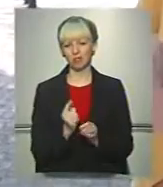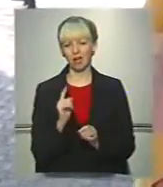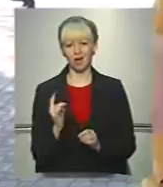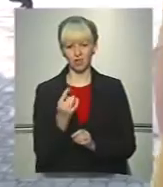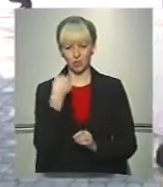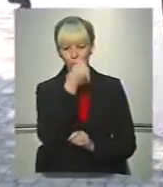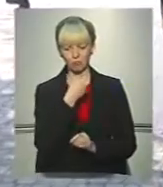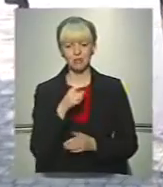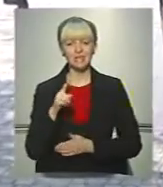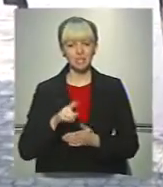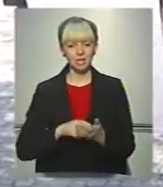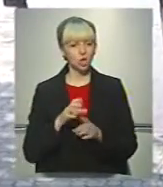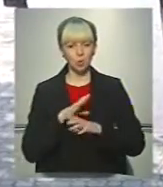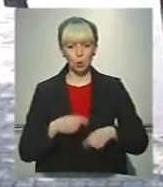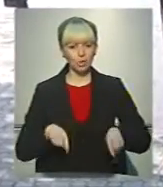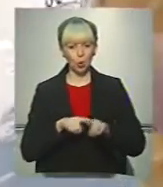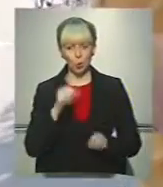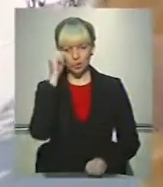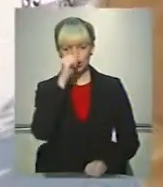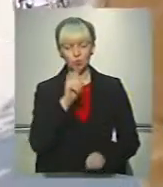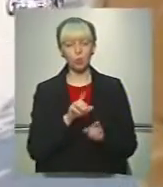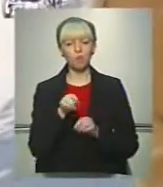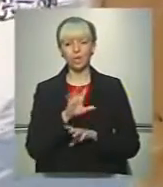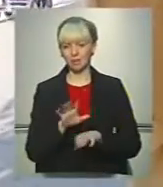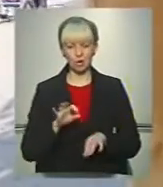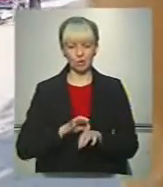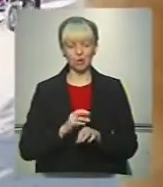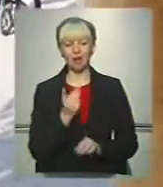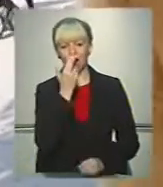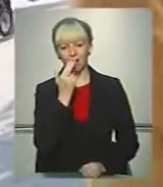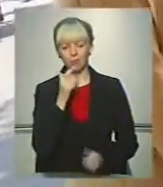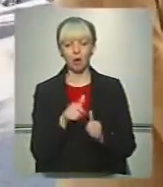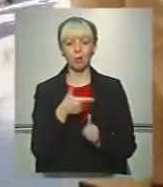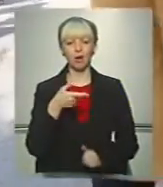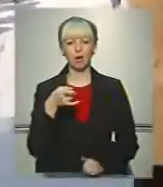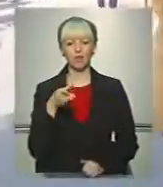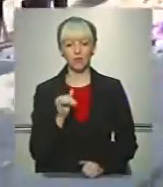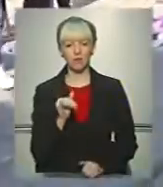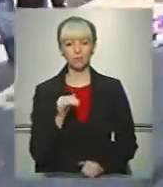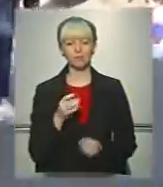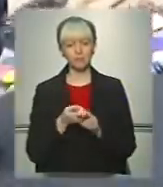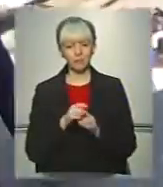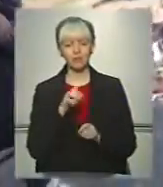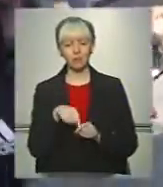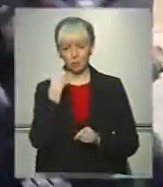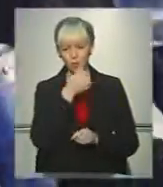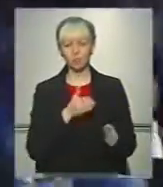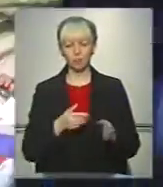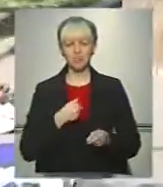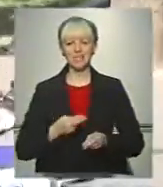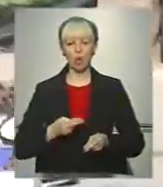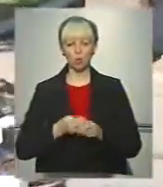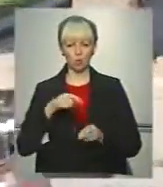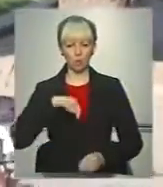у рік. Зізнається, ще не було такої зими, аби вона не хворіла на грип або ГРВІ. Цьогоріч дівчина підготувалась,